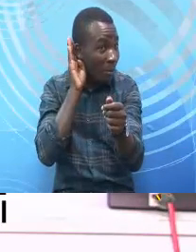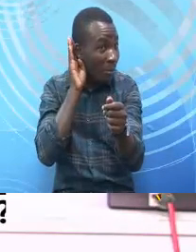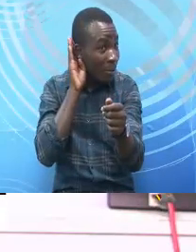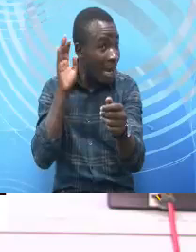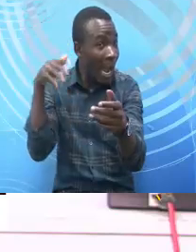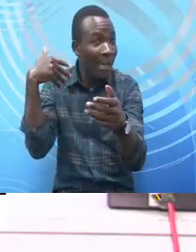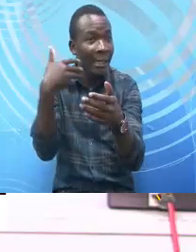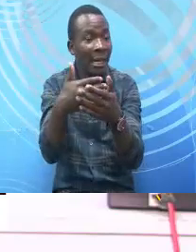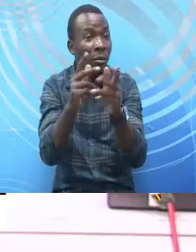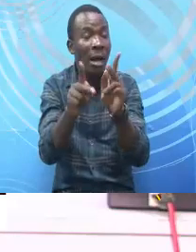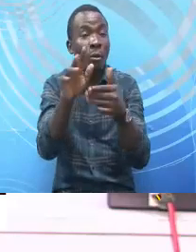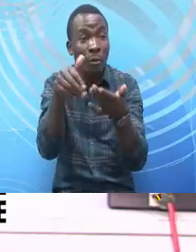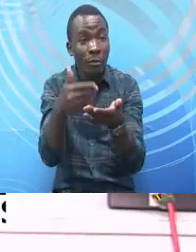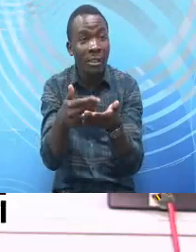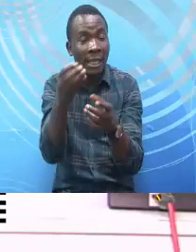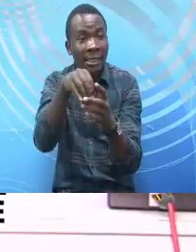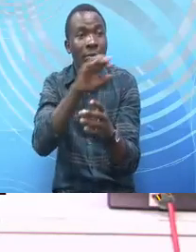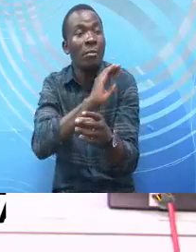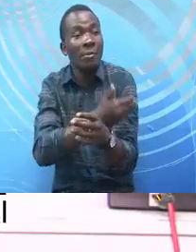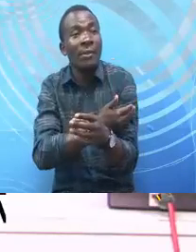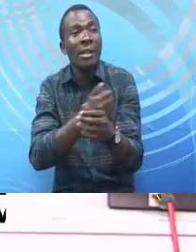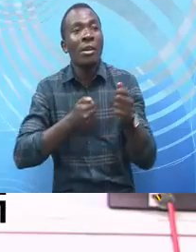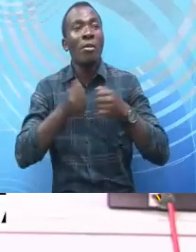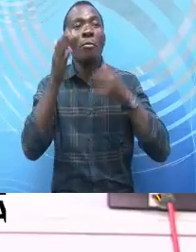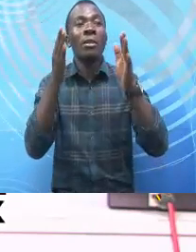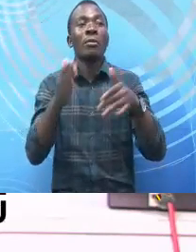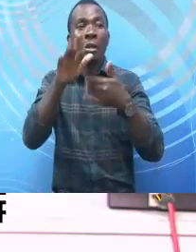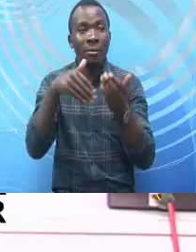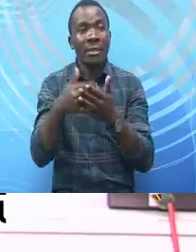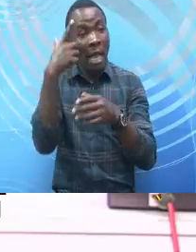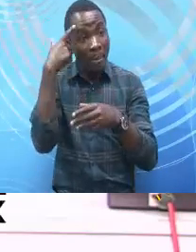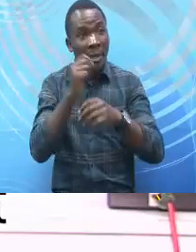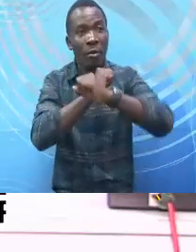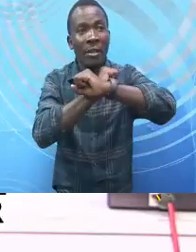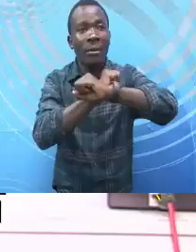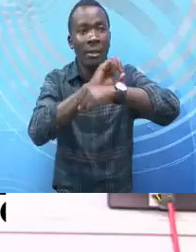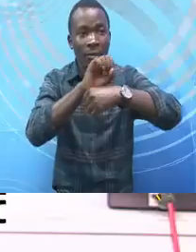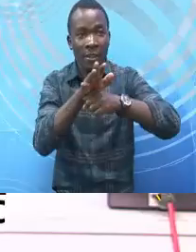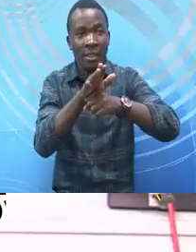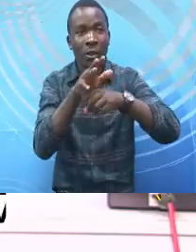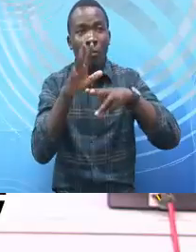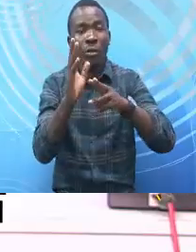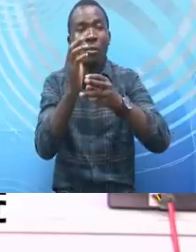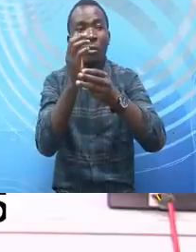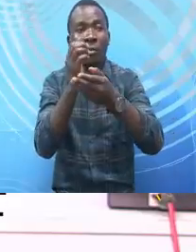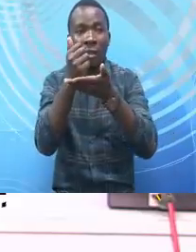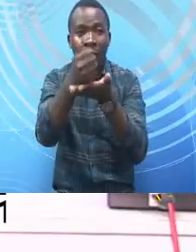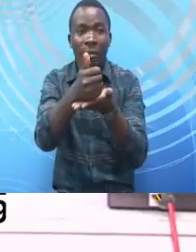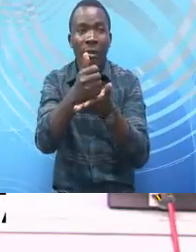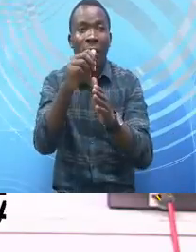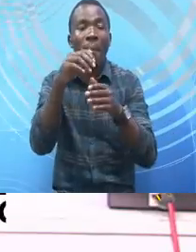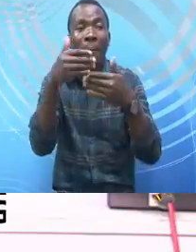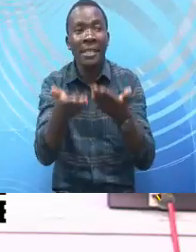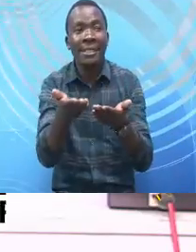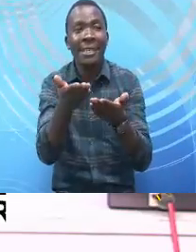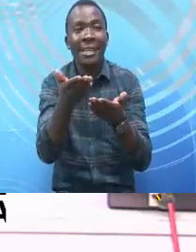imbaraga kugira ngo umunyarwanda wese ahari ayumve amenye uko agomba kwirinda icyorezo ndetse amenye n'uburyo yatabarwamo murasaba iki